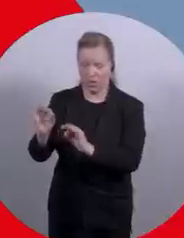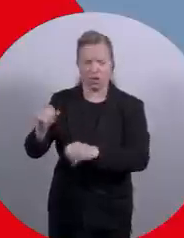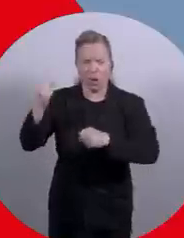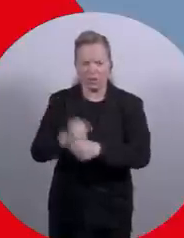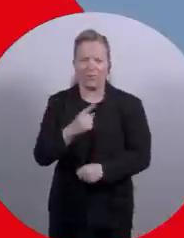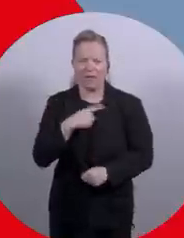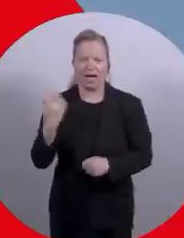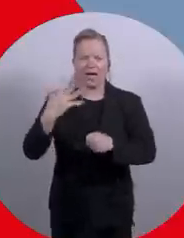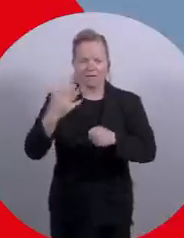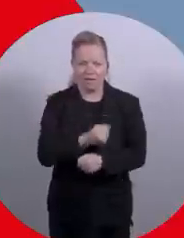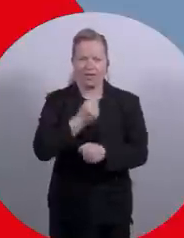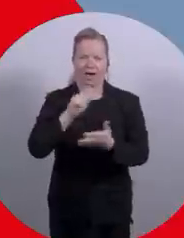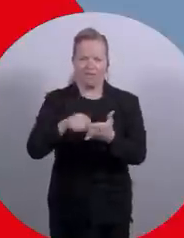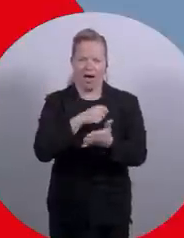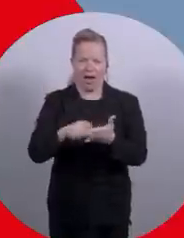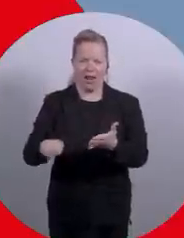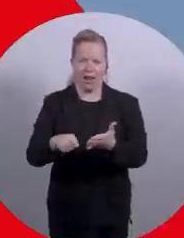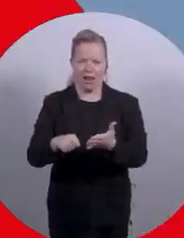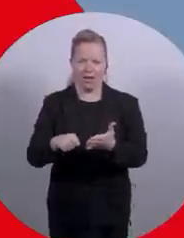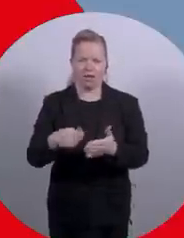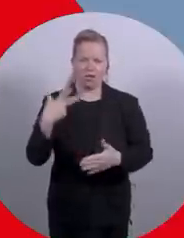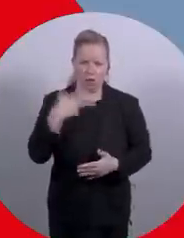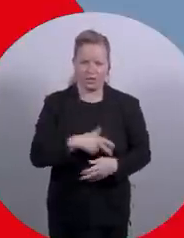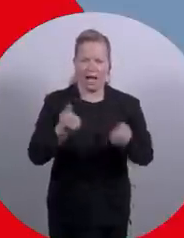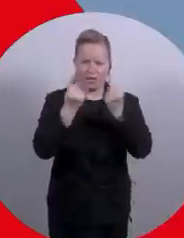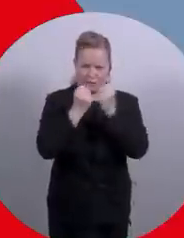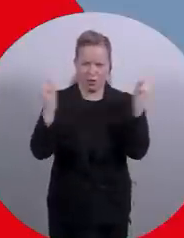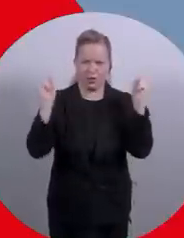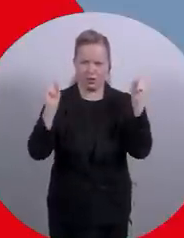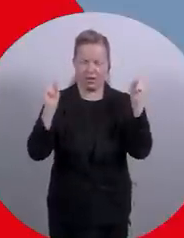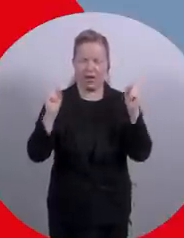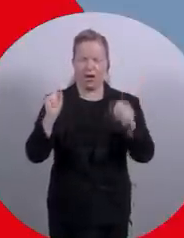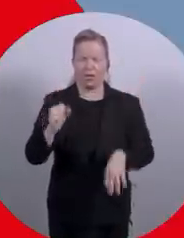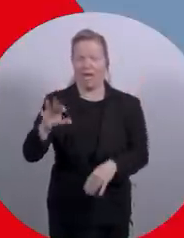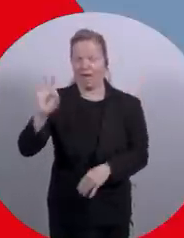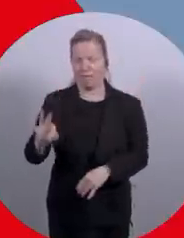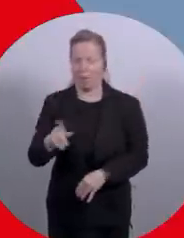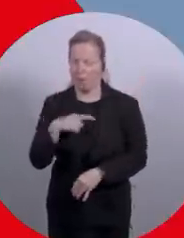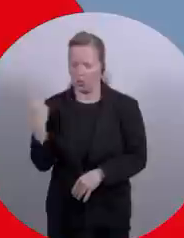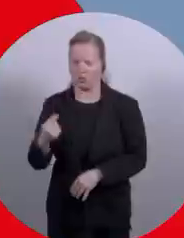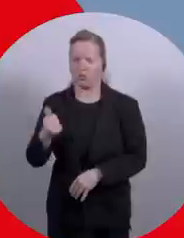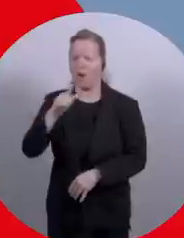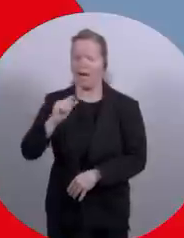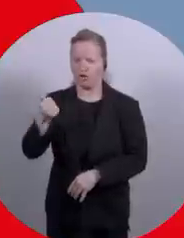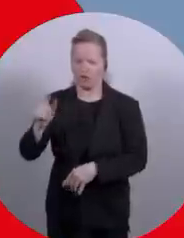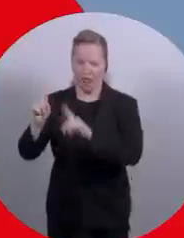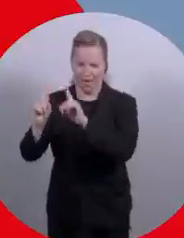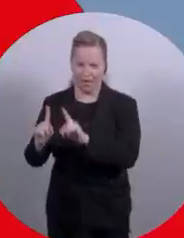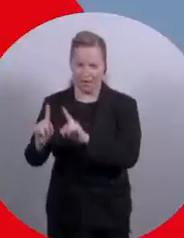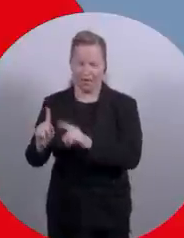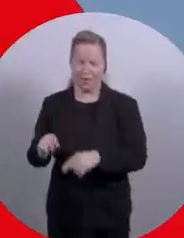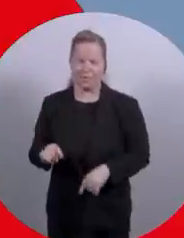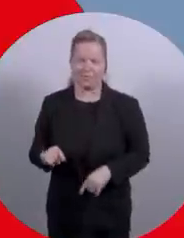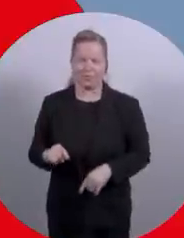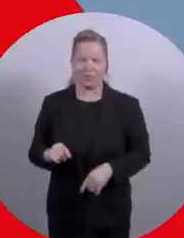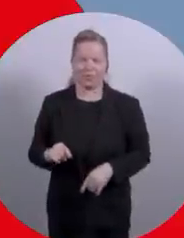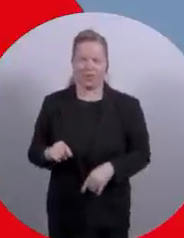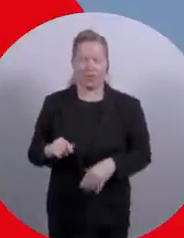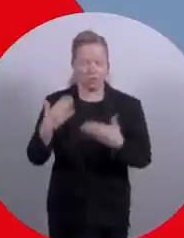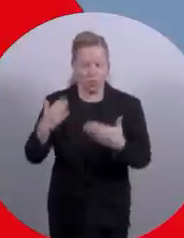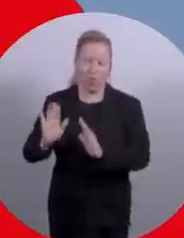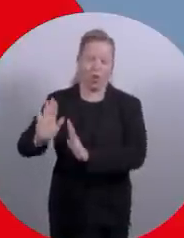Sozialdemokratie und die FPÖ das ist die ist bei uns einstimmig liebe Genossen das muss man sich fürs ganze Land wünschen wo sie hingehören liebe